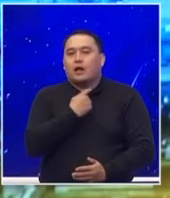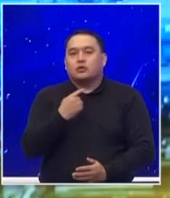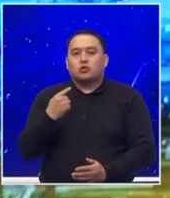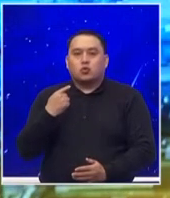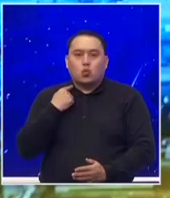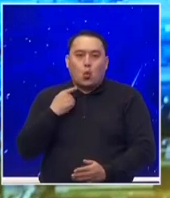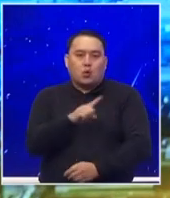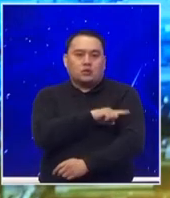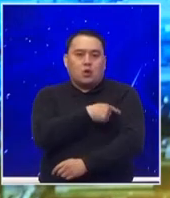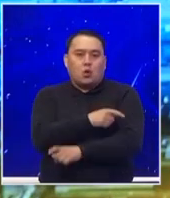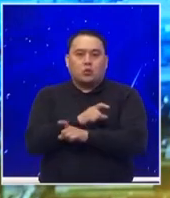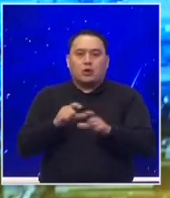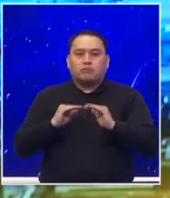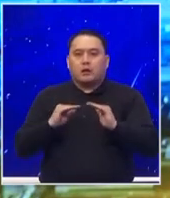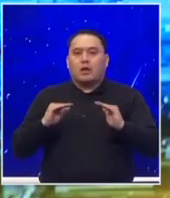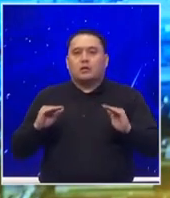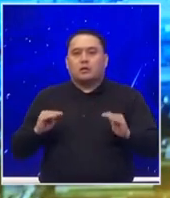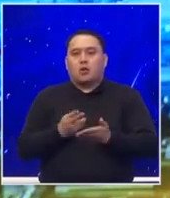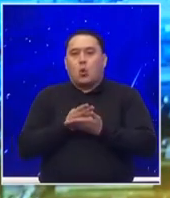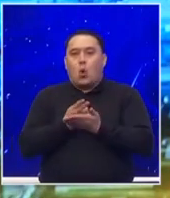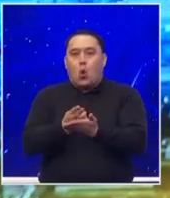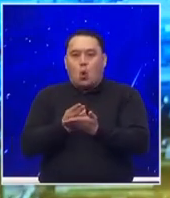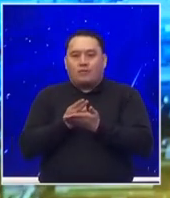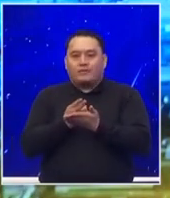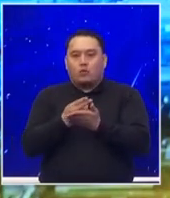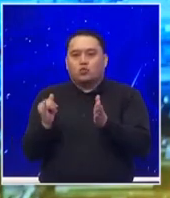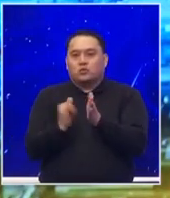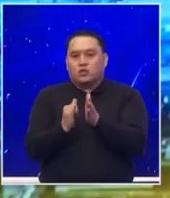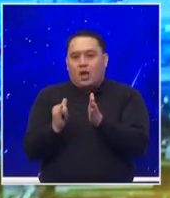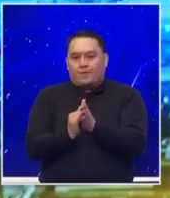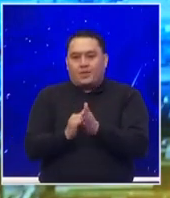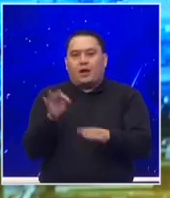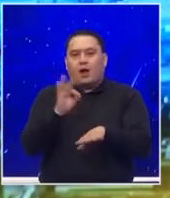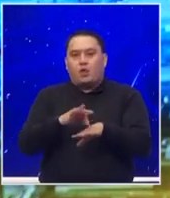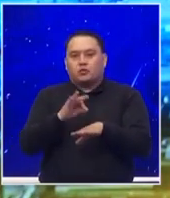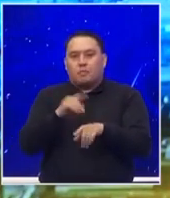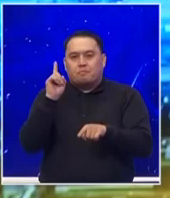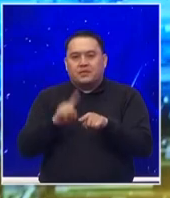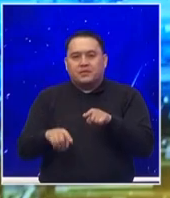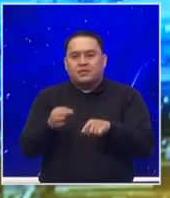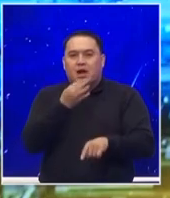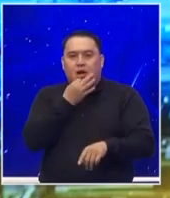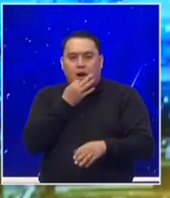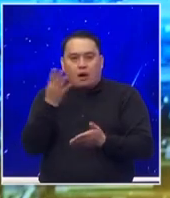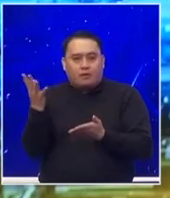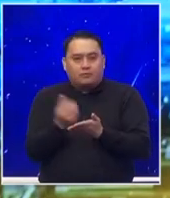Талдықорғандағы көпсалалы облыстық балалар ауруханасына компьютерлік томограф орнатылды. Дертті дәл анықтауға арналған қондырғы облыс әкімінің қолдауымен